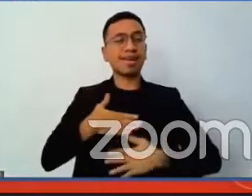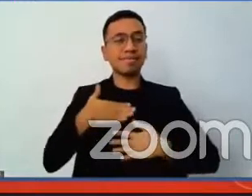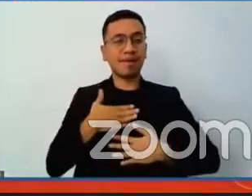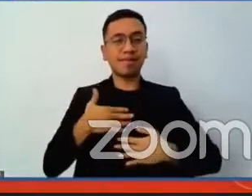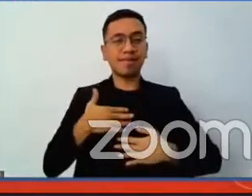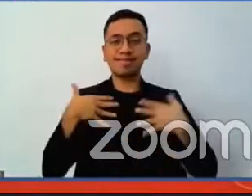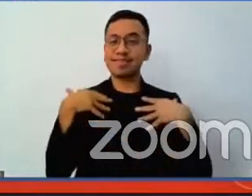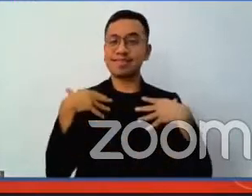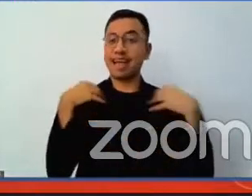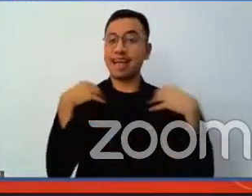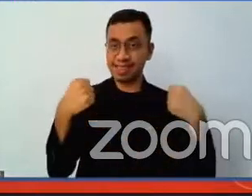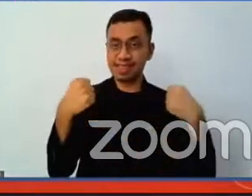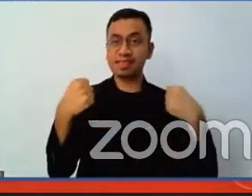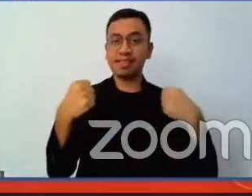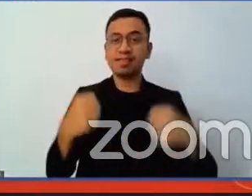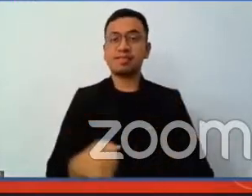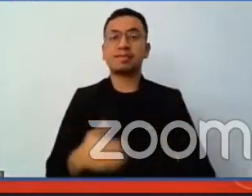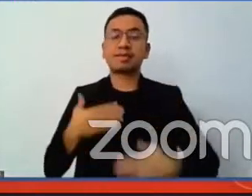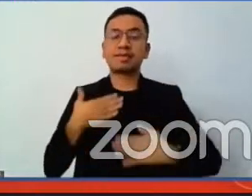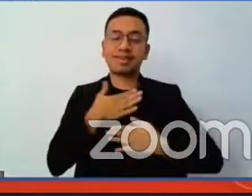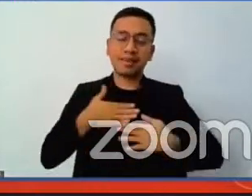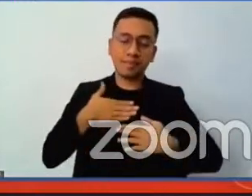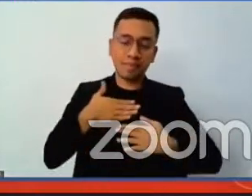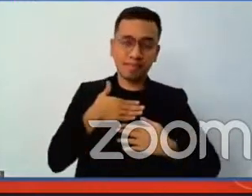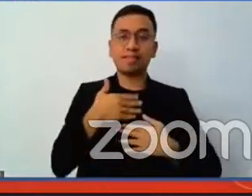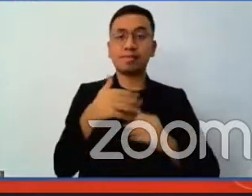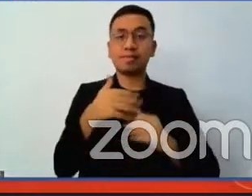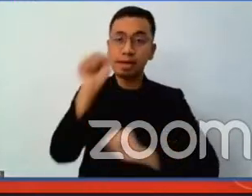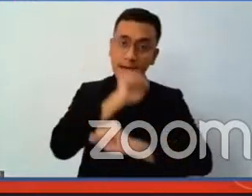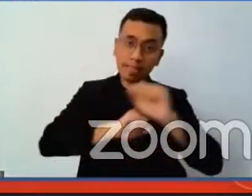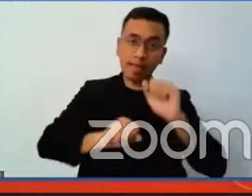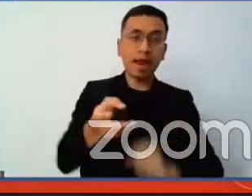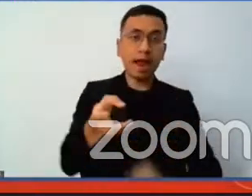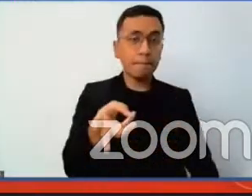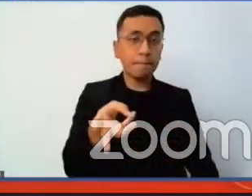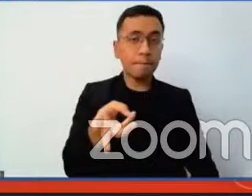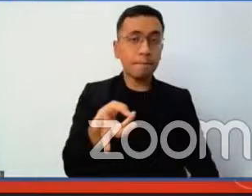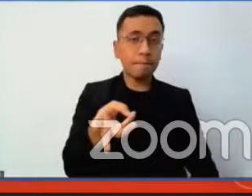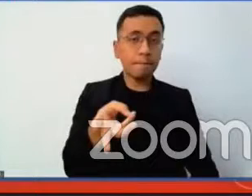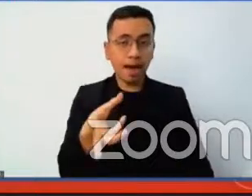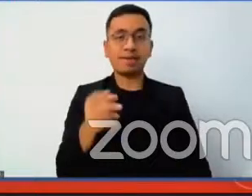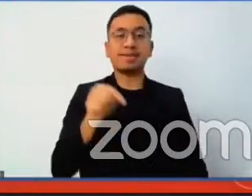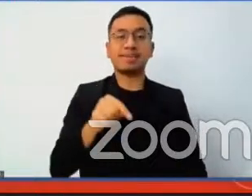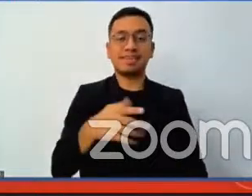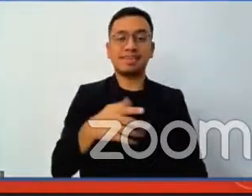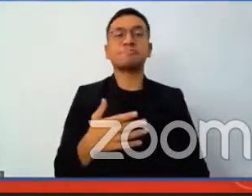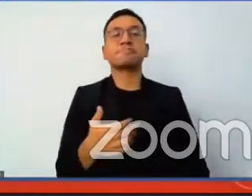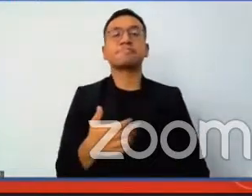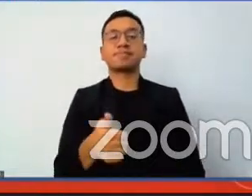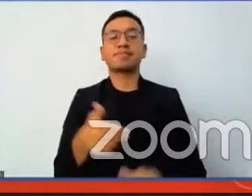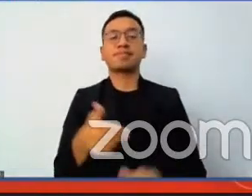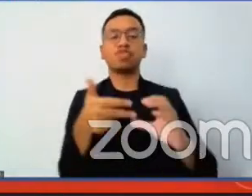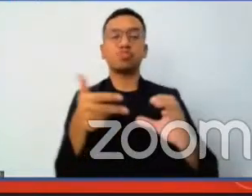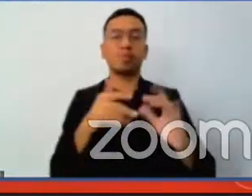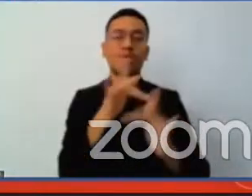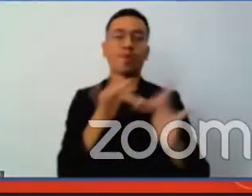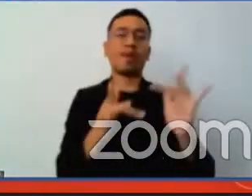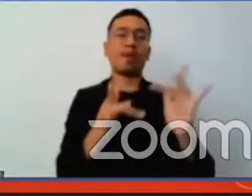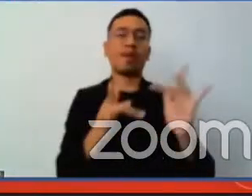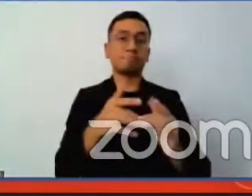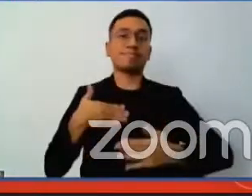sehat, nikmat kemudahan untuk bisa beraktivitas di ruang terbatas, terutama melalui ruang virtual